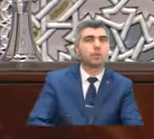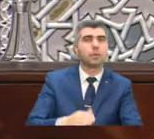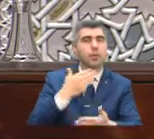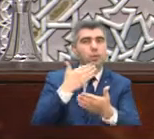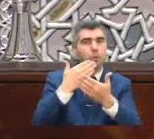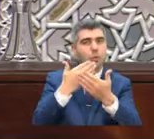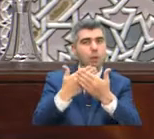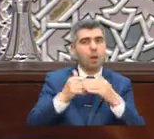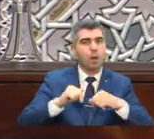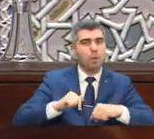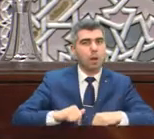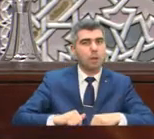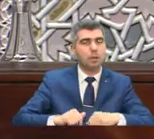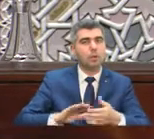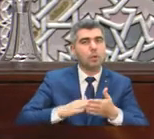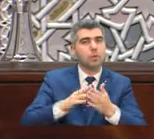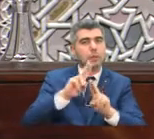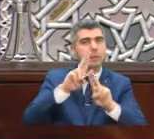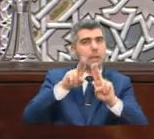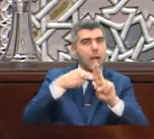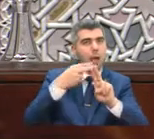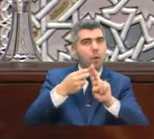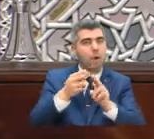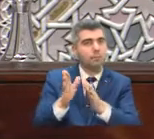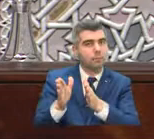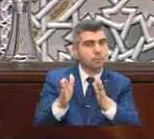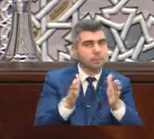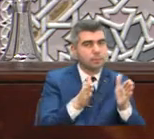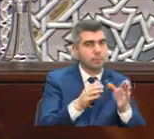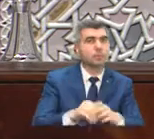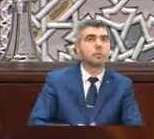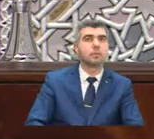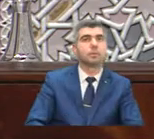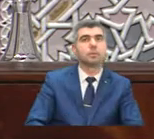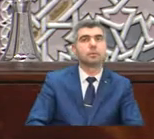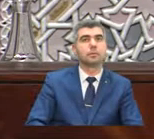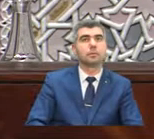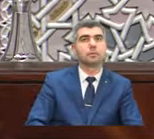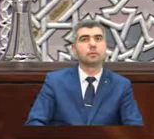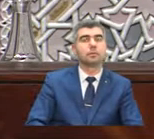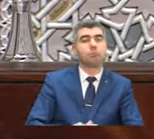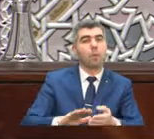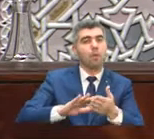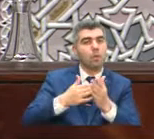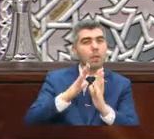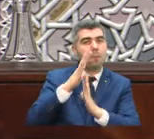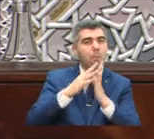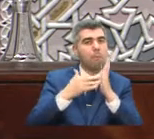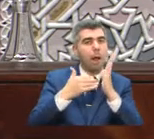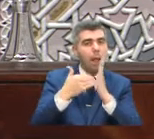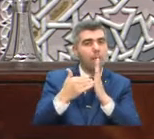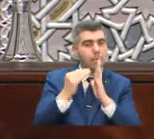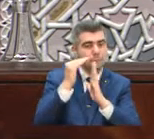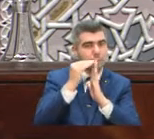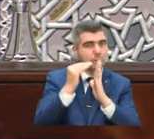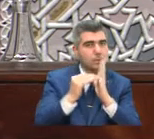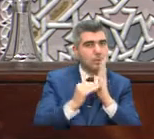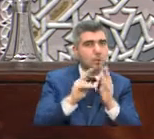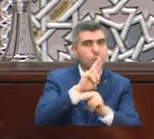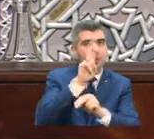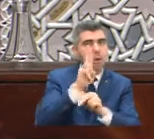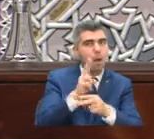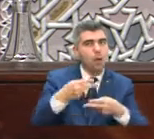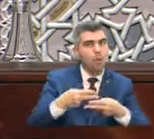شكرا سيد الوزير على جوابكم وعلى حسن مساهمتكم في هذه الجلسه. وبهذا نكون قد استوفينا طرح جميع الأسئلة المدرجة بجدول